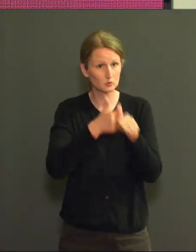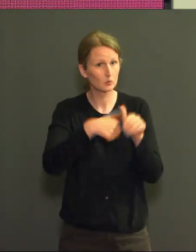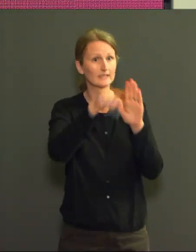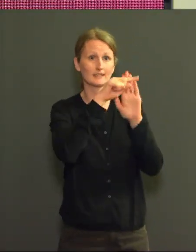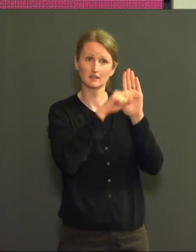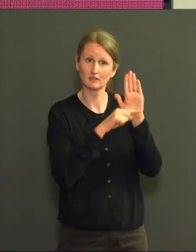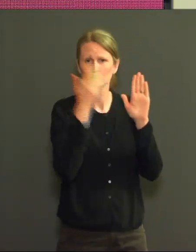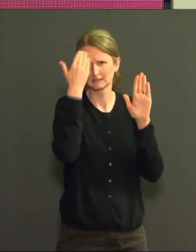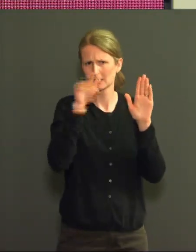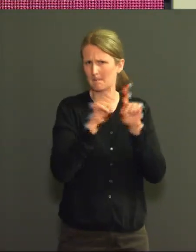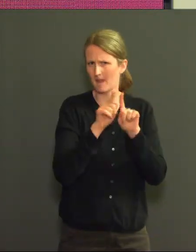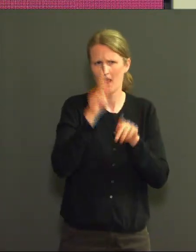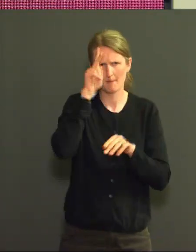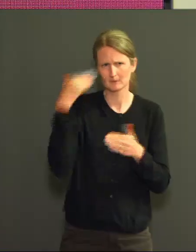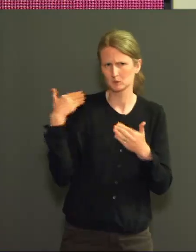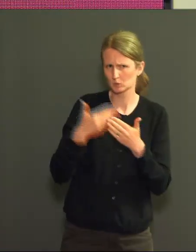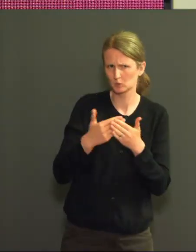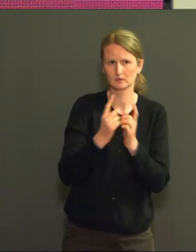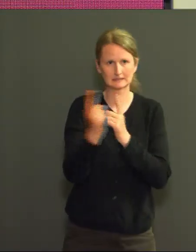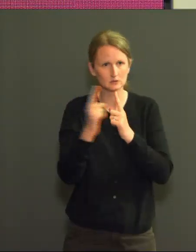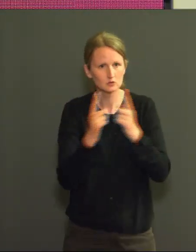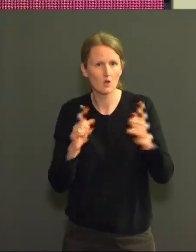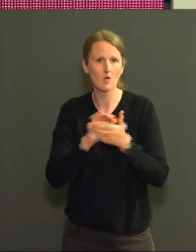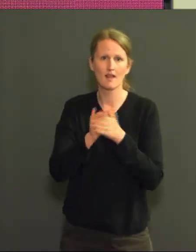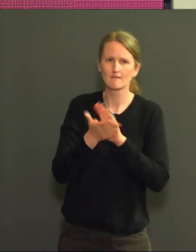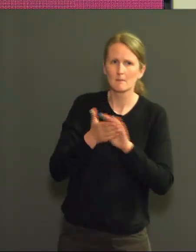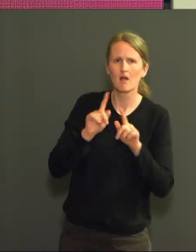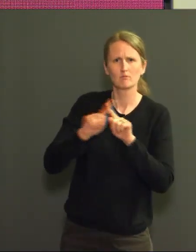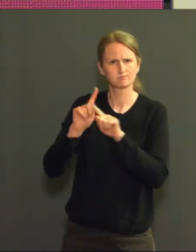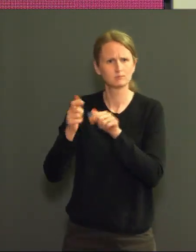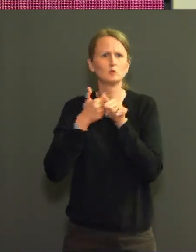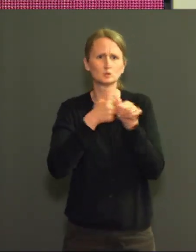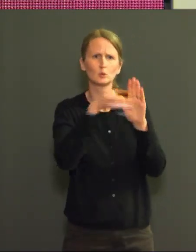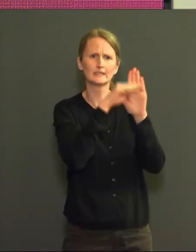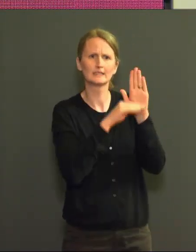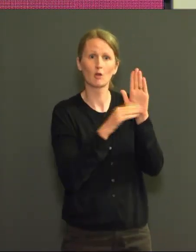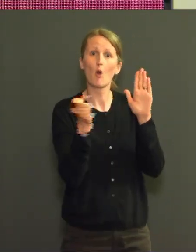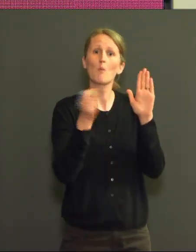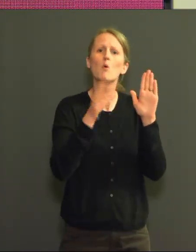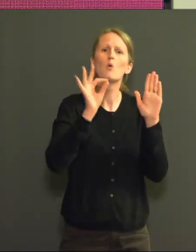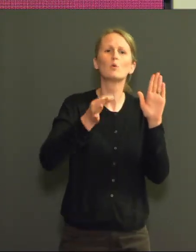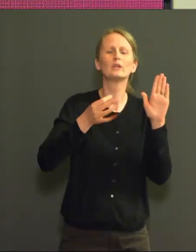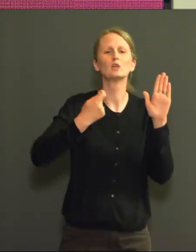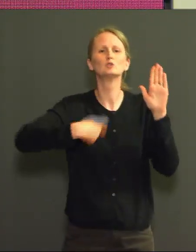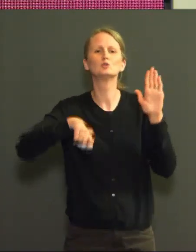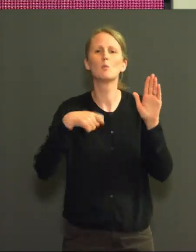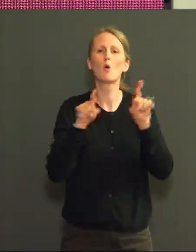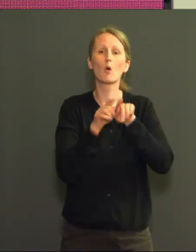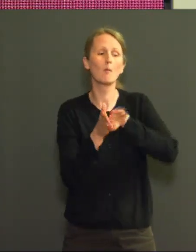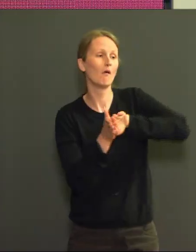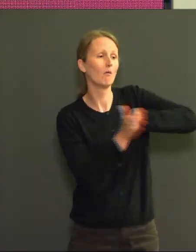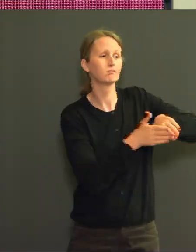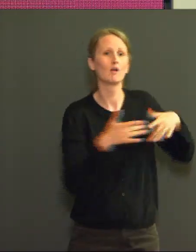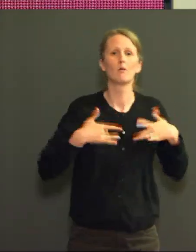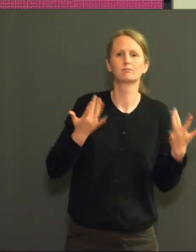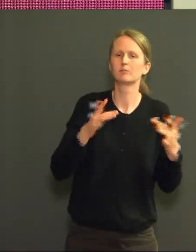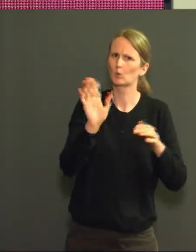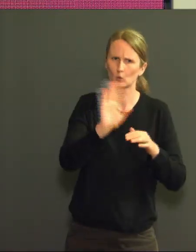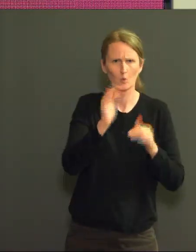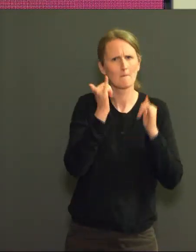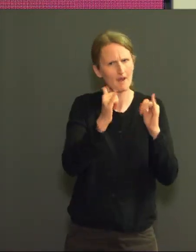pas tout d'un coup disparaître comme si la situation était revenue entièrement normale et que le virus avait lui aussi entièrement